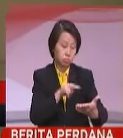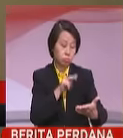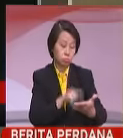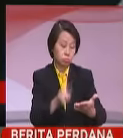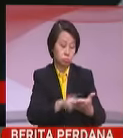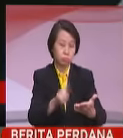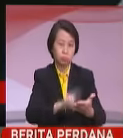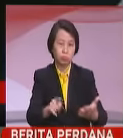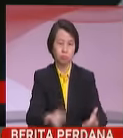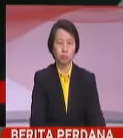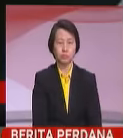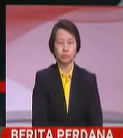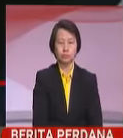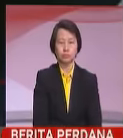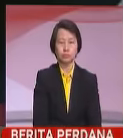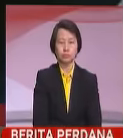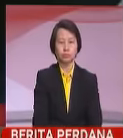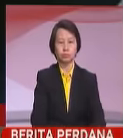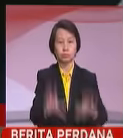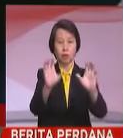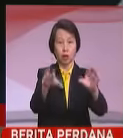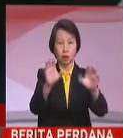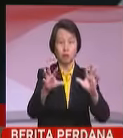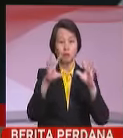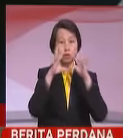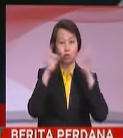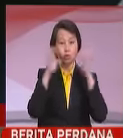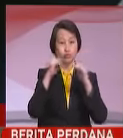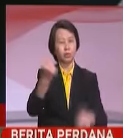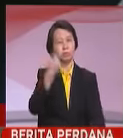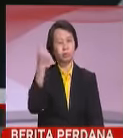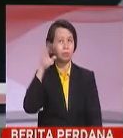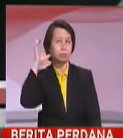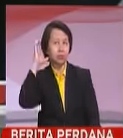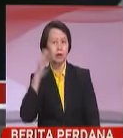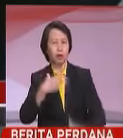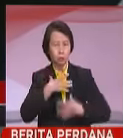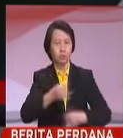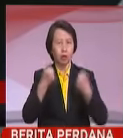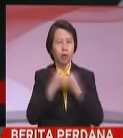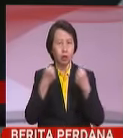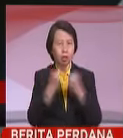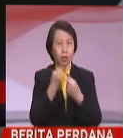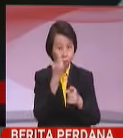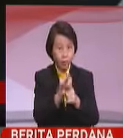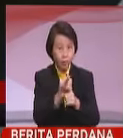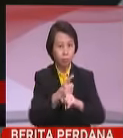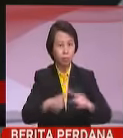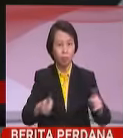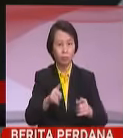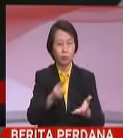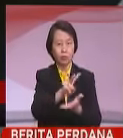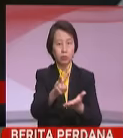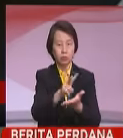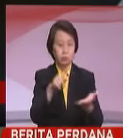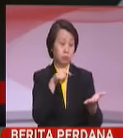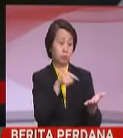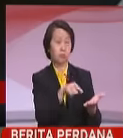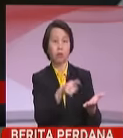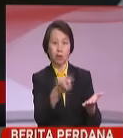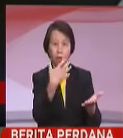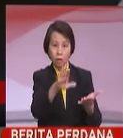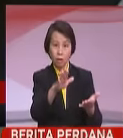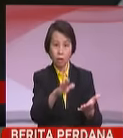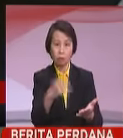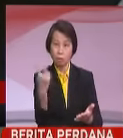berkenaan. Anjing dan kucing seringkali kita dengar suka bergaduh. Namun tidak di dalam video tular ini